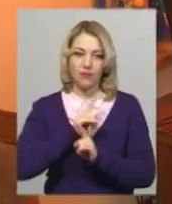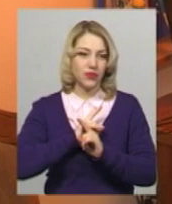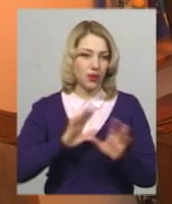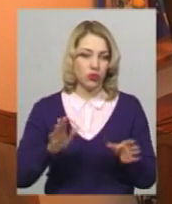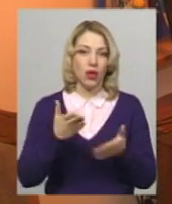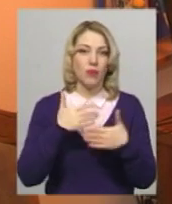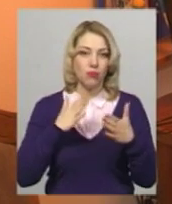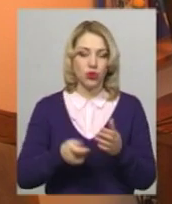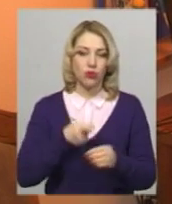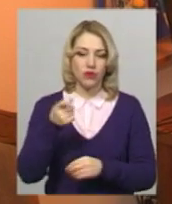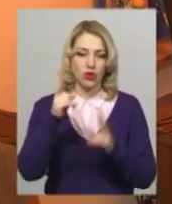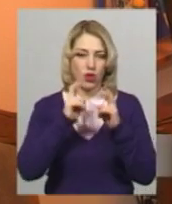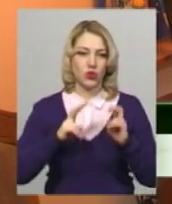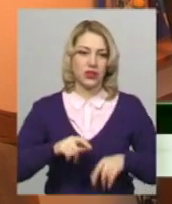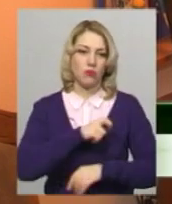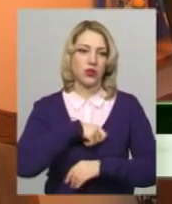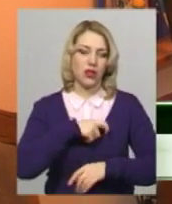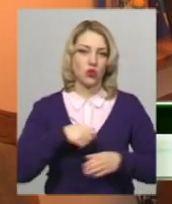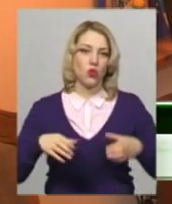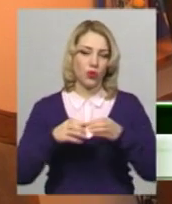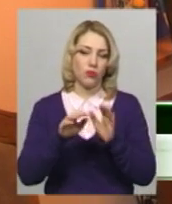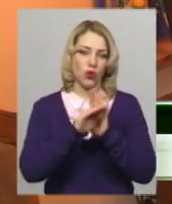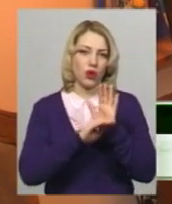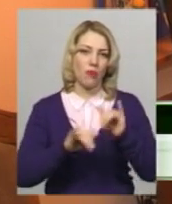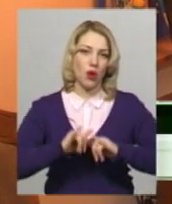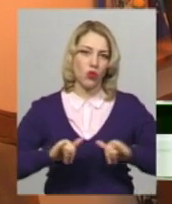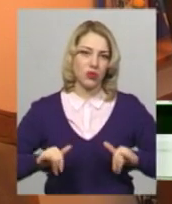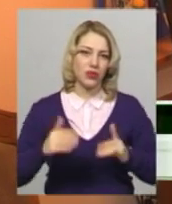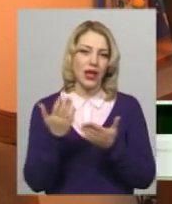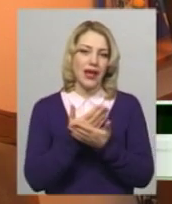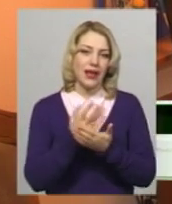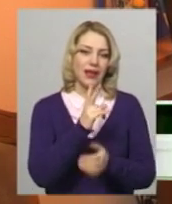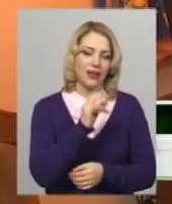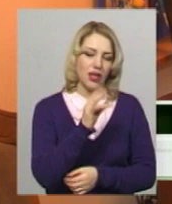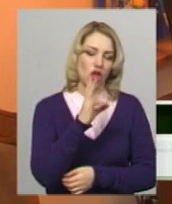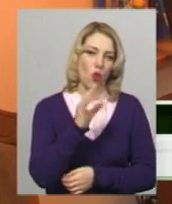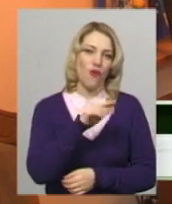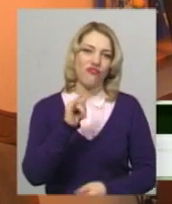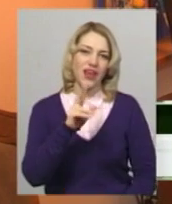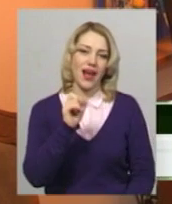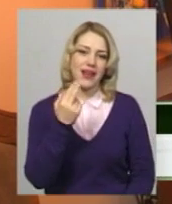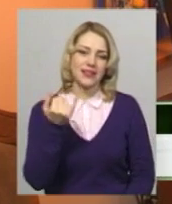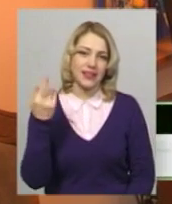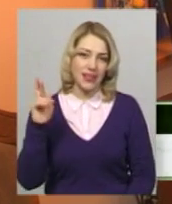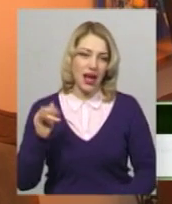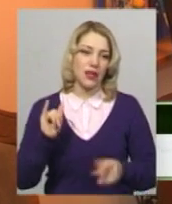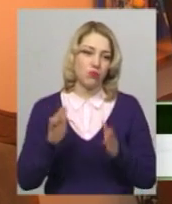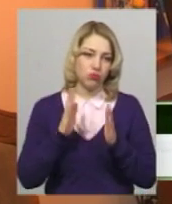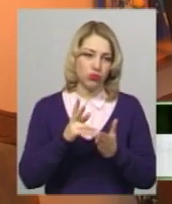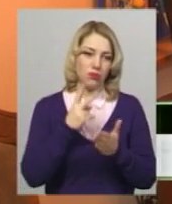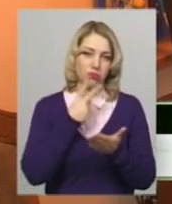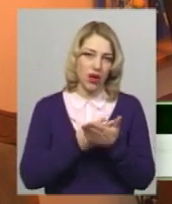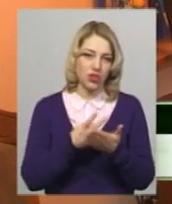Ми будемо подавати на розгляд депутатського корпусу програму розвитку кінофікації і тоді вже будемо бачити, можливо,